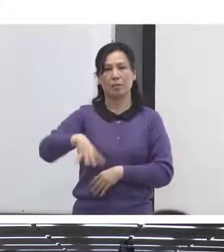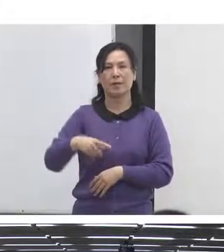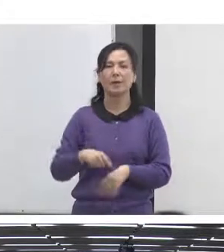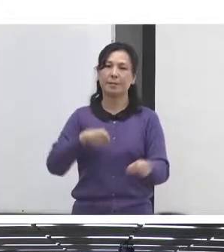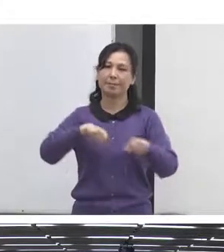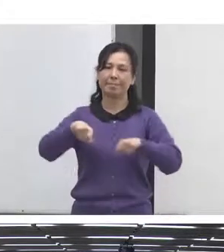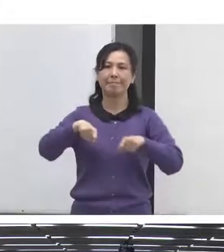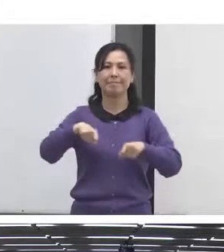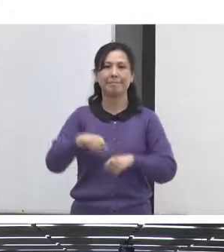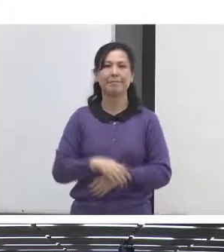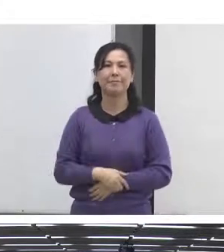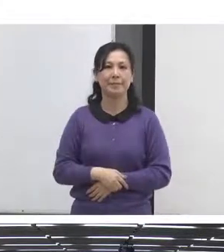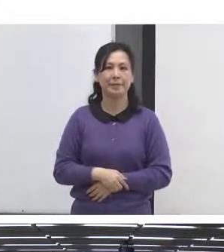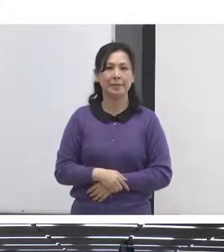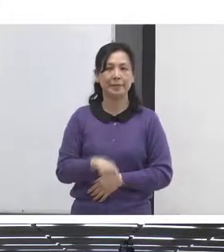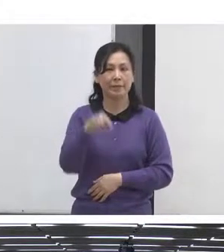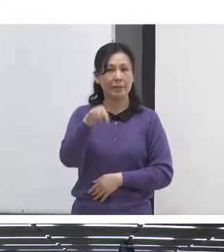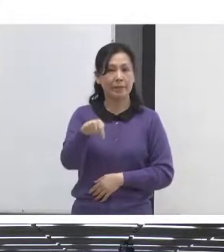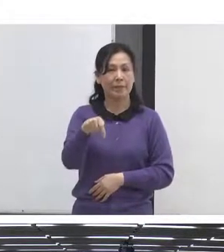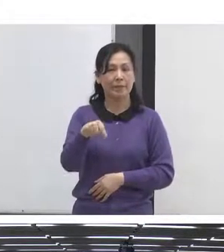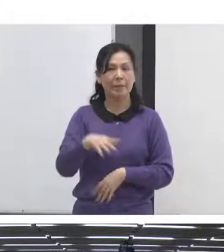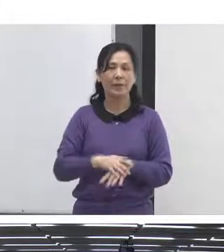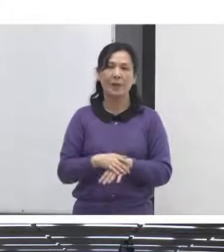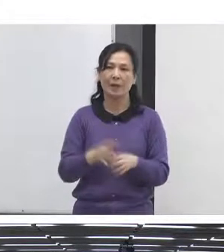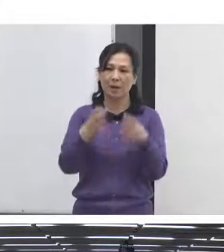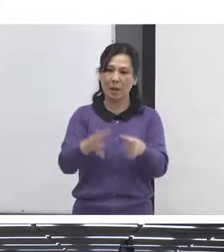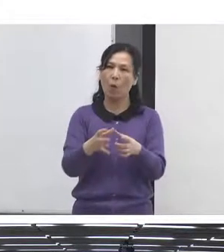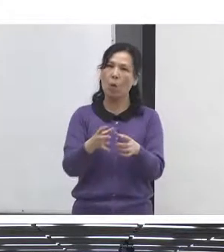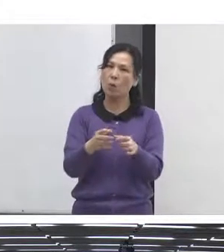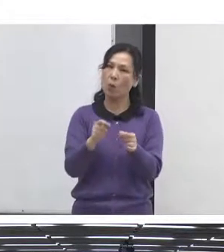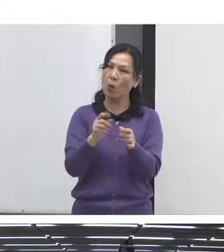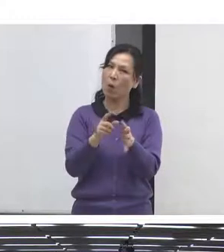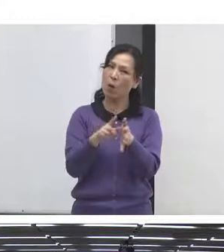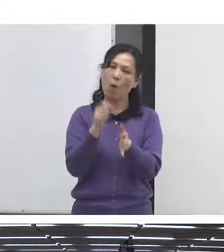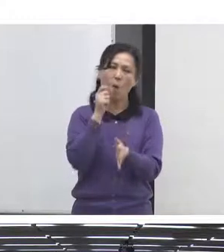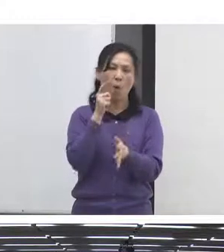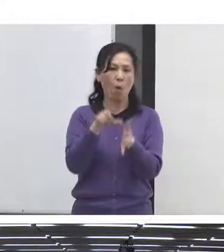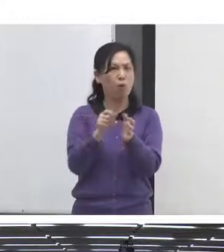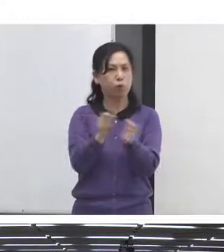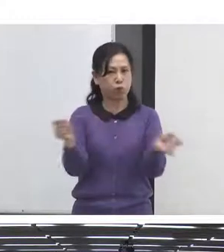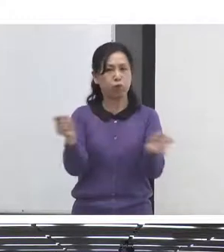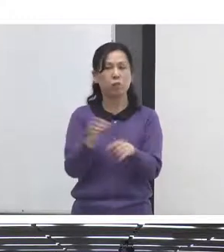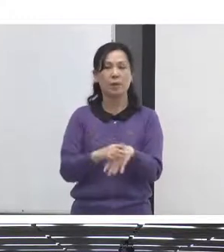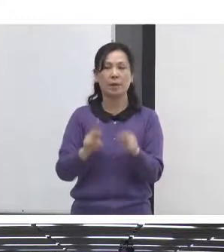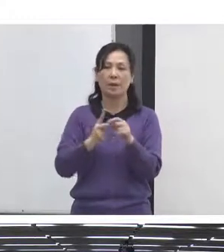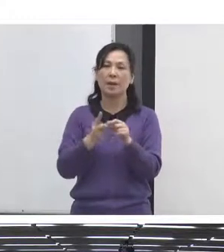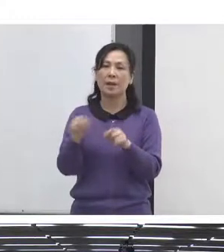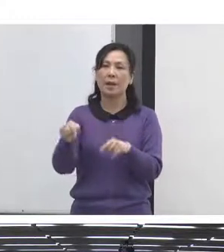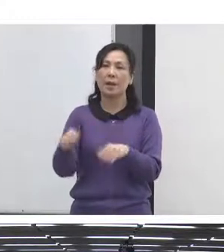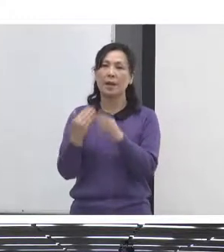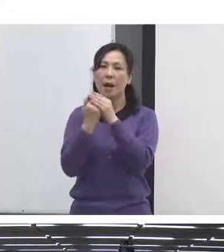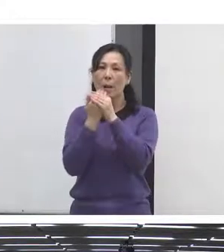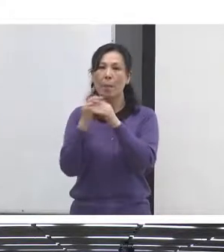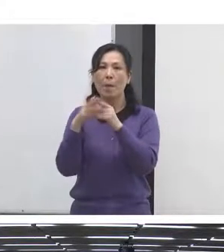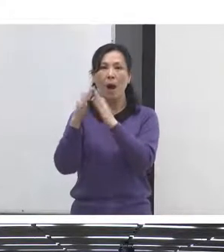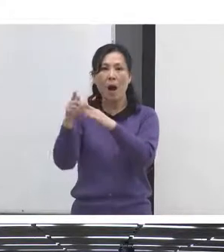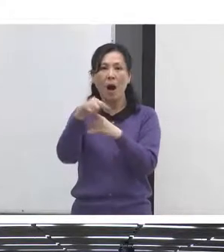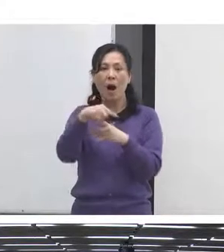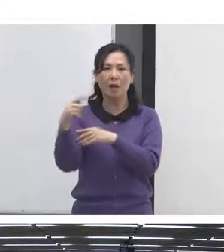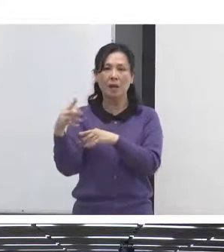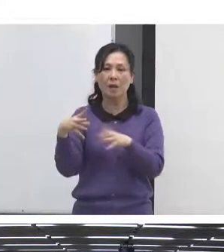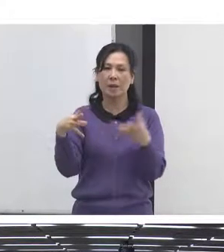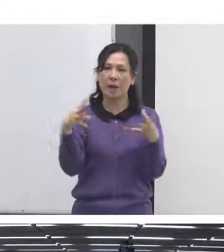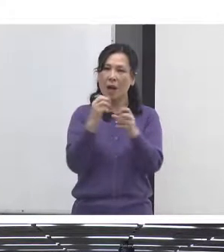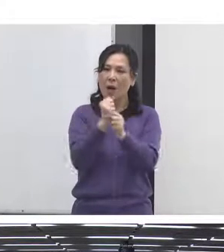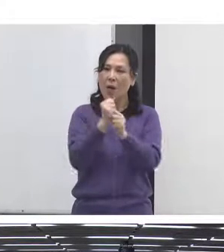划。那因为我们的这个 lab 已经成立一阵子，那它就是跟汉堡市政府有非常相关的密切的合作。那大